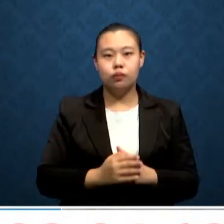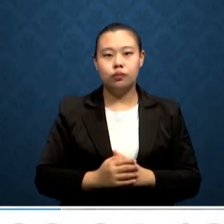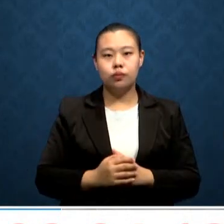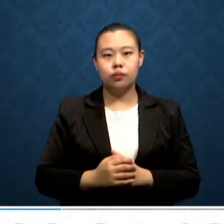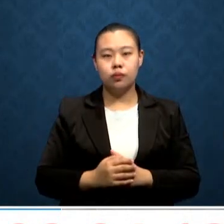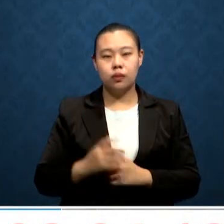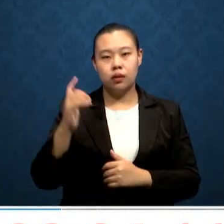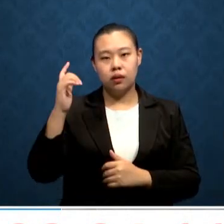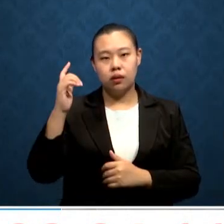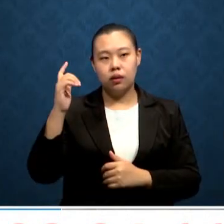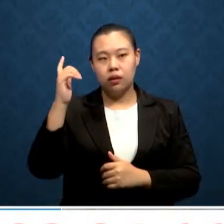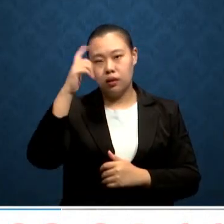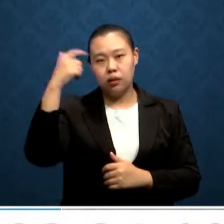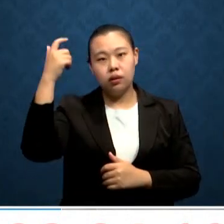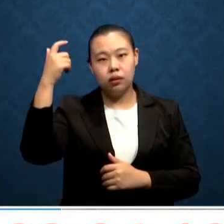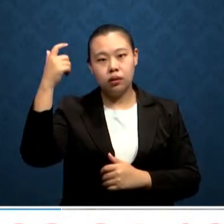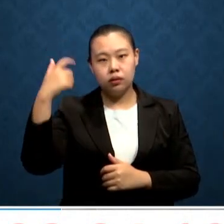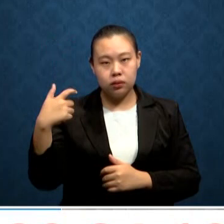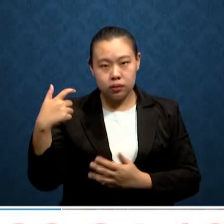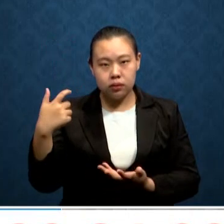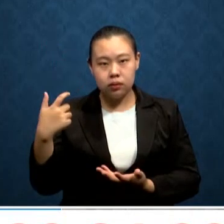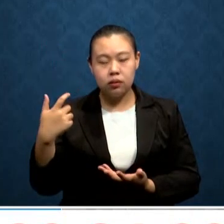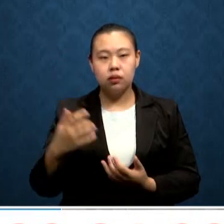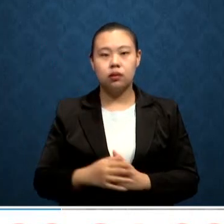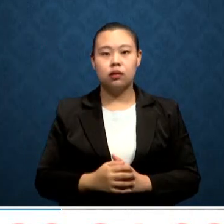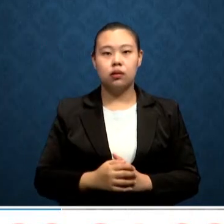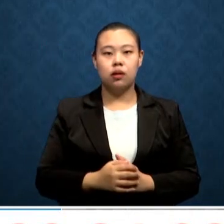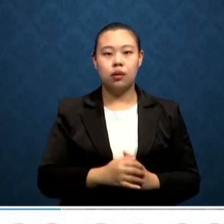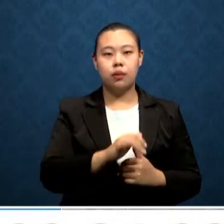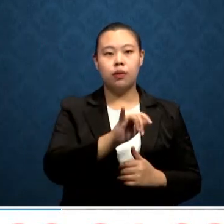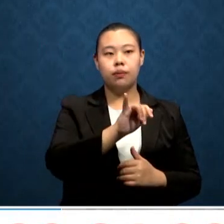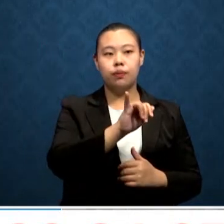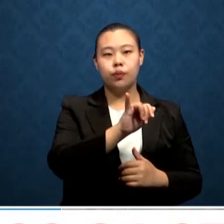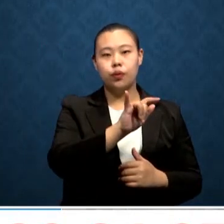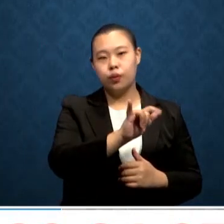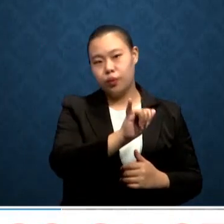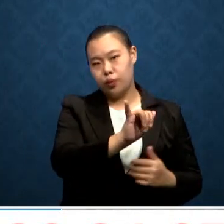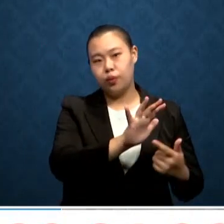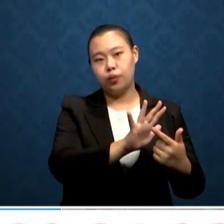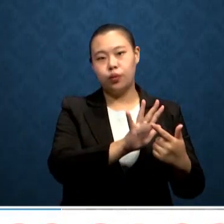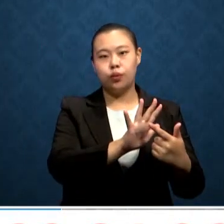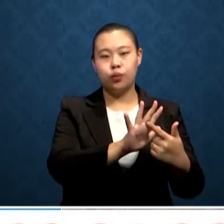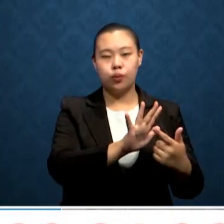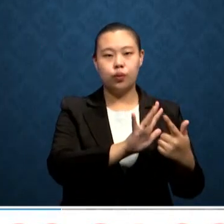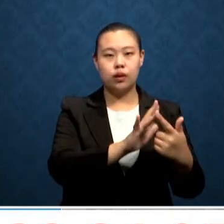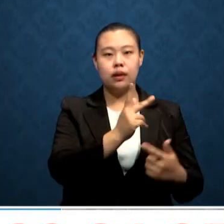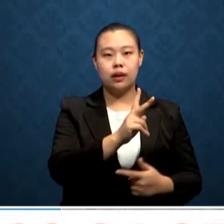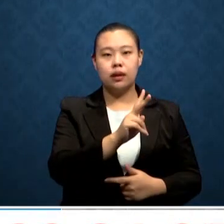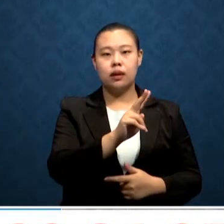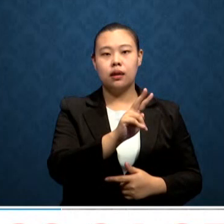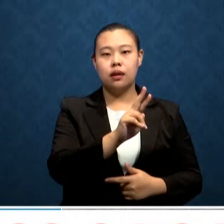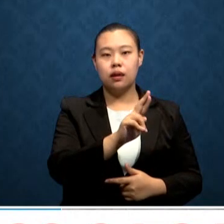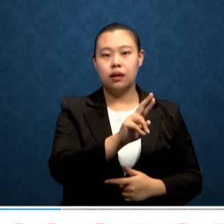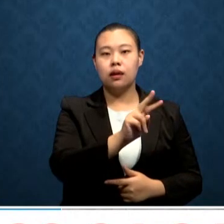นั่นคือแพงบางส่วนผมขอย้ำนะครับแพงบางส่วนไม่ใช่แพงทั้งหม